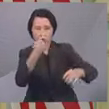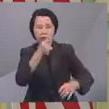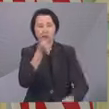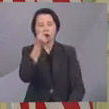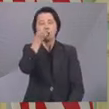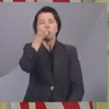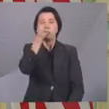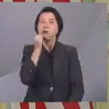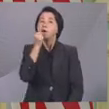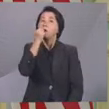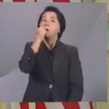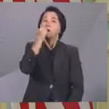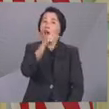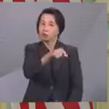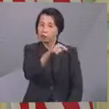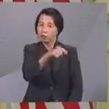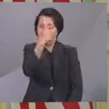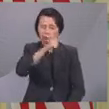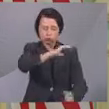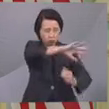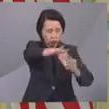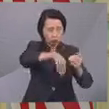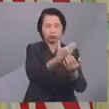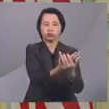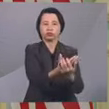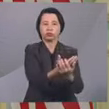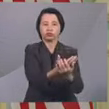test di, untuk keseluruhan